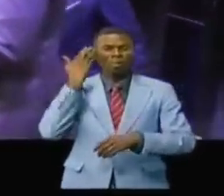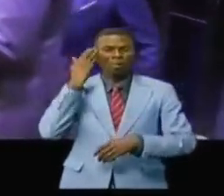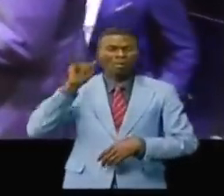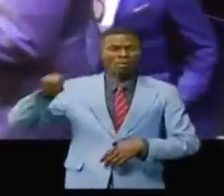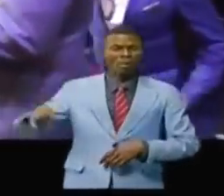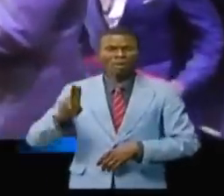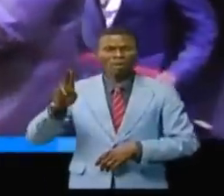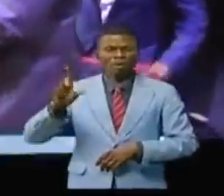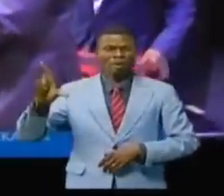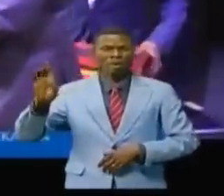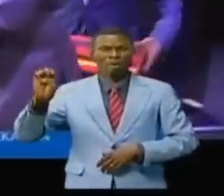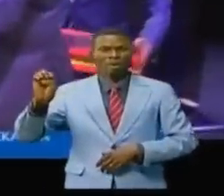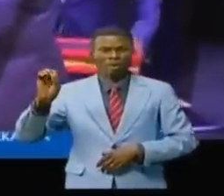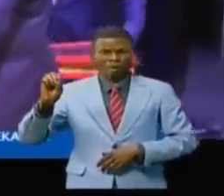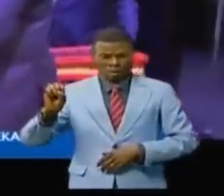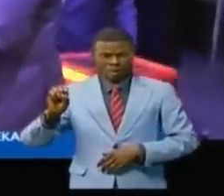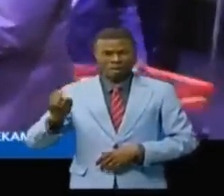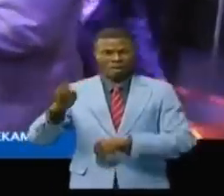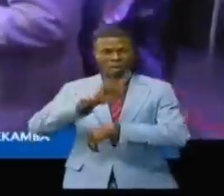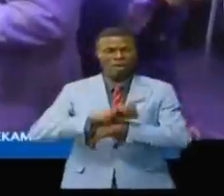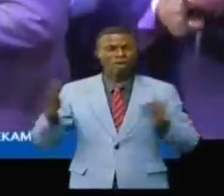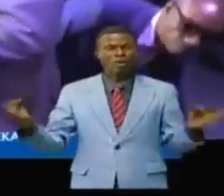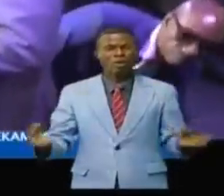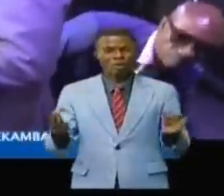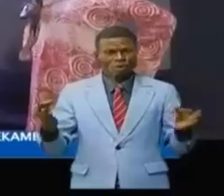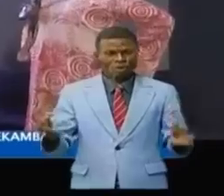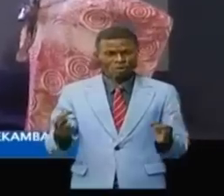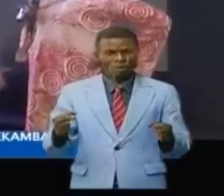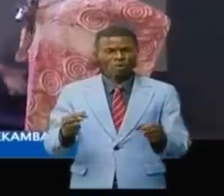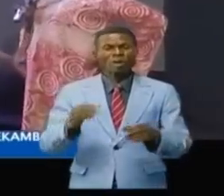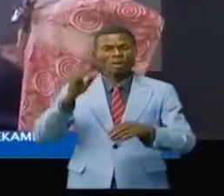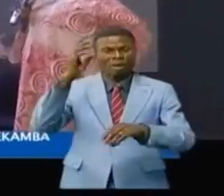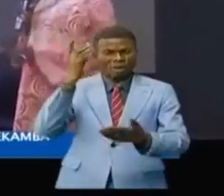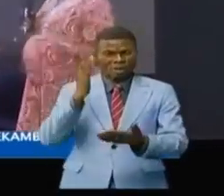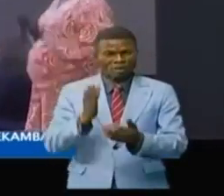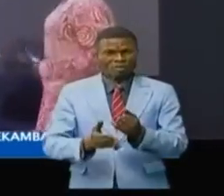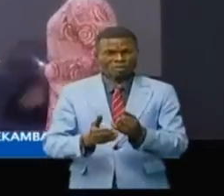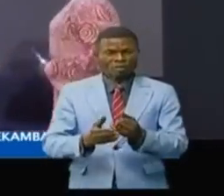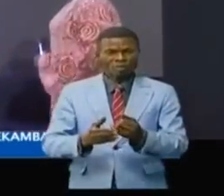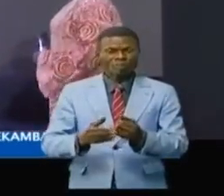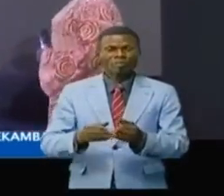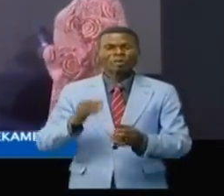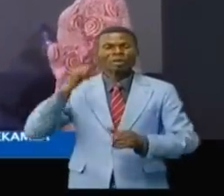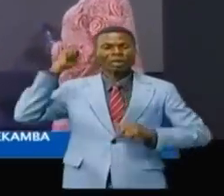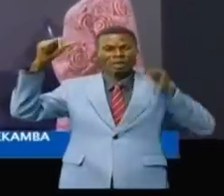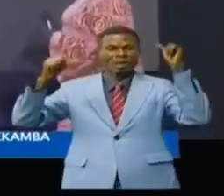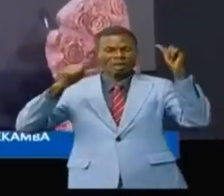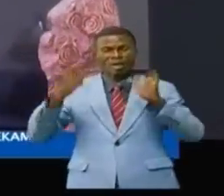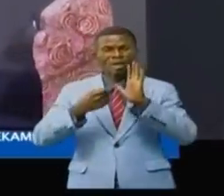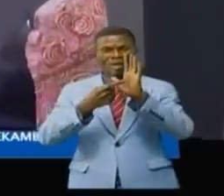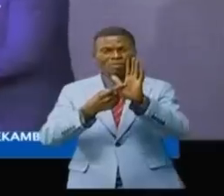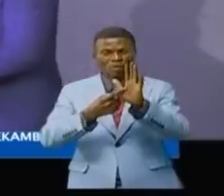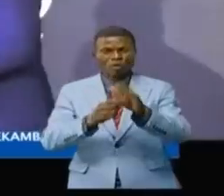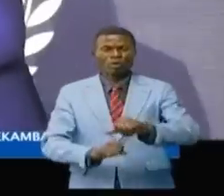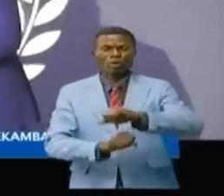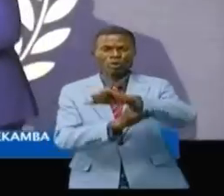adjoint Victor Batoubenga, cette journée festive a été aussi couronnée par quelques scénettes démontrant l'apport de l'IGF dans la bonne gestion